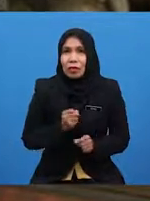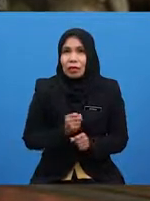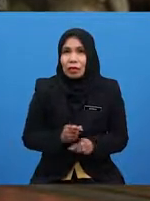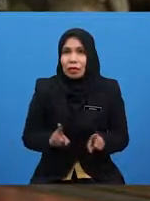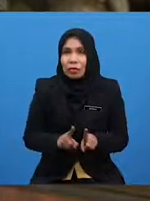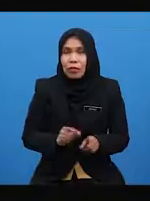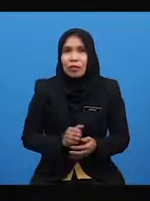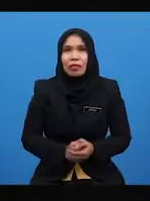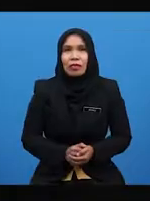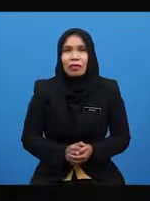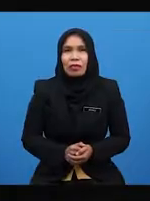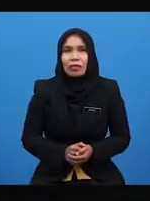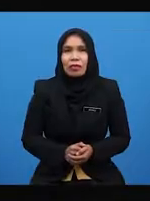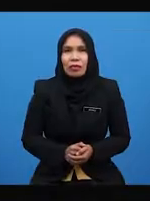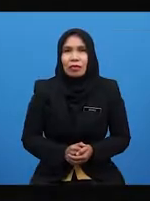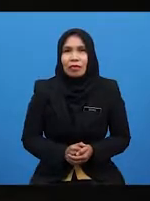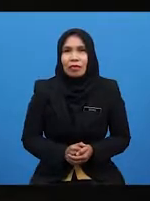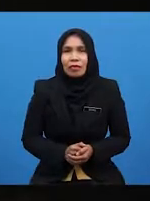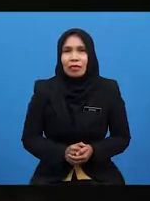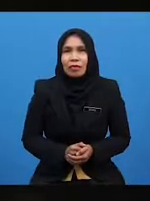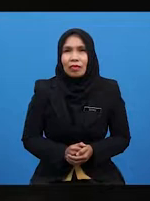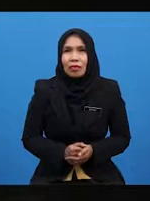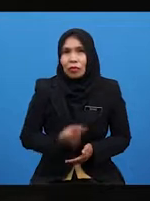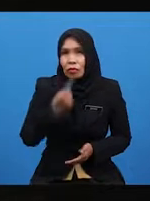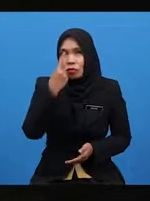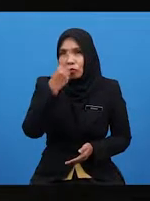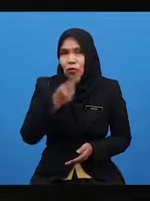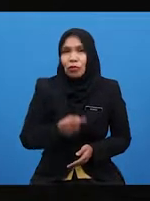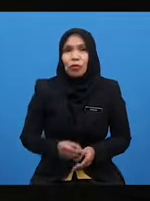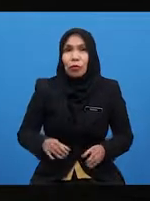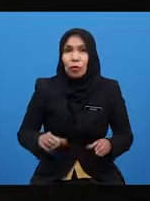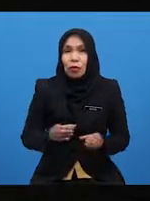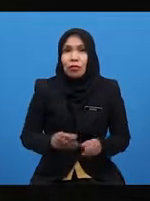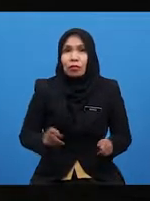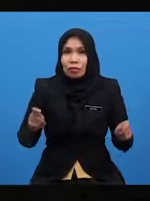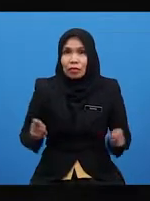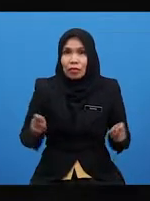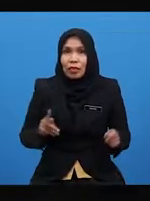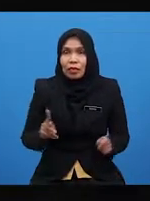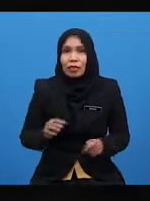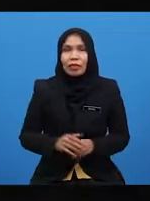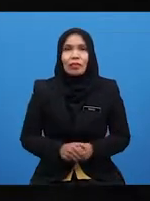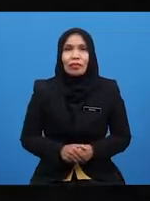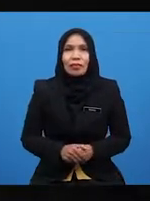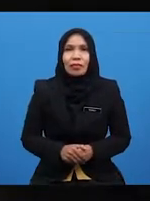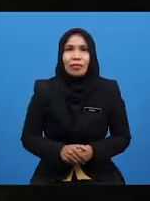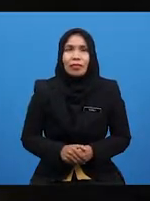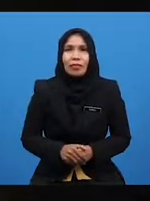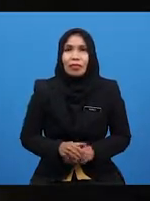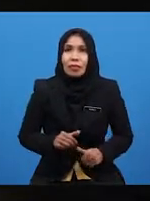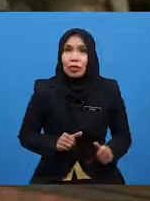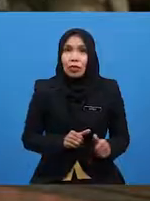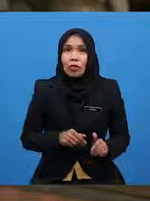kemampuan keupayaan membuat tindakan yang mengikut